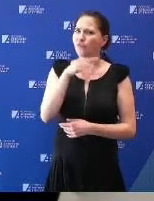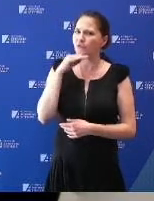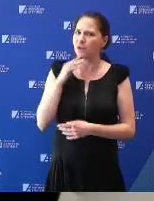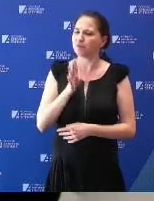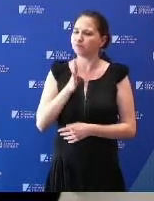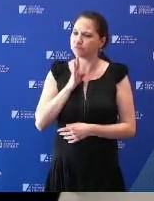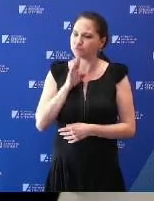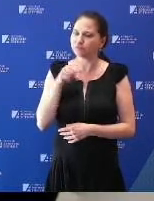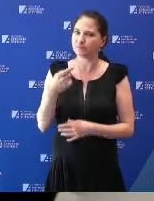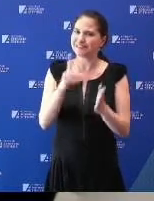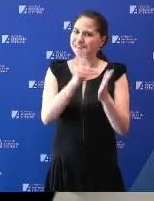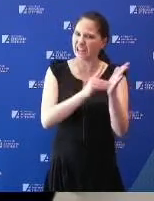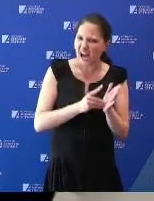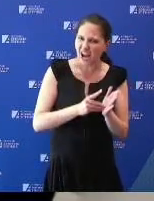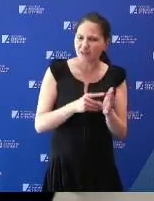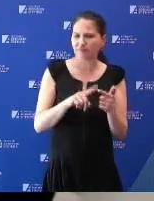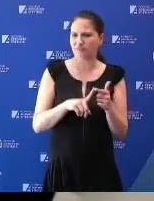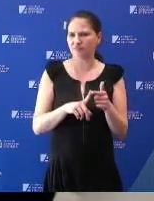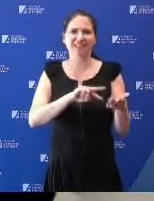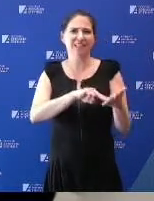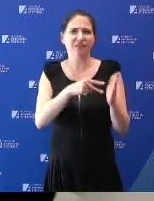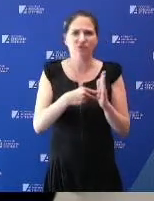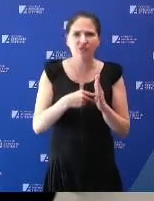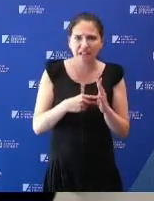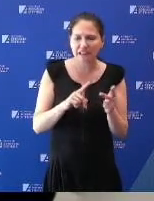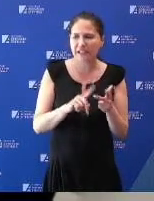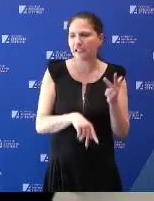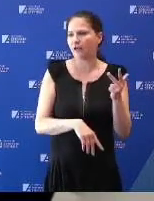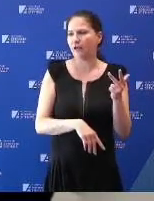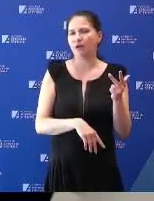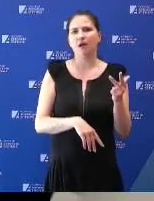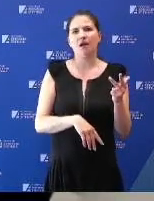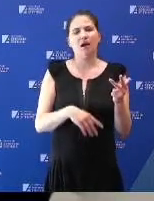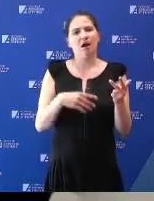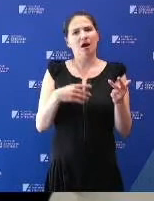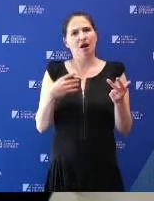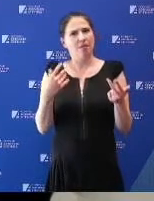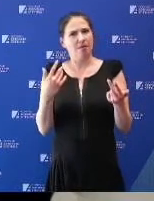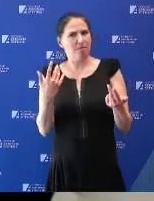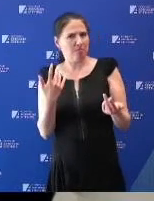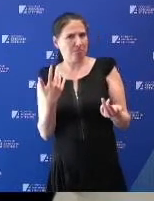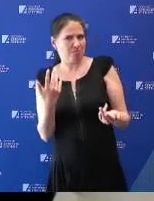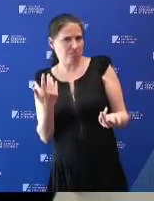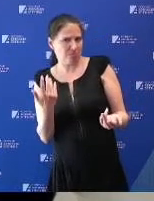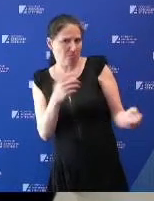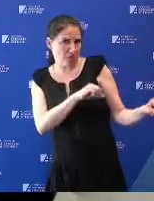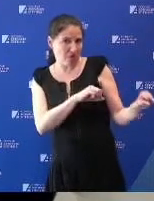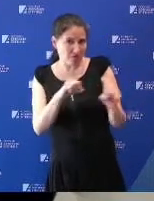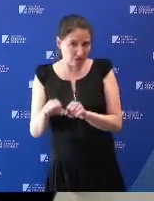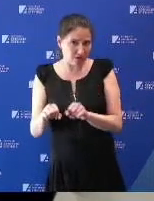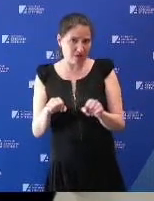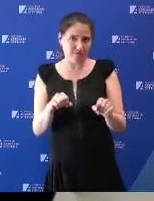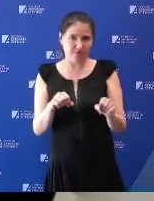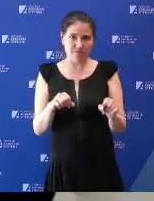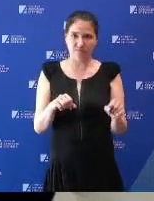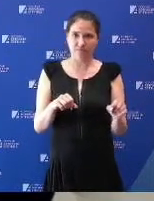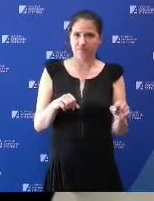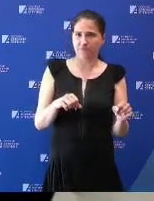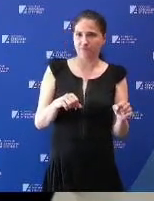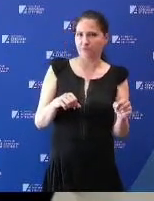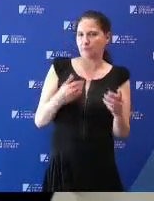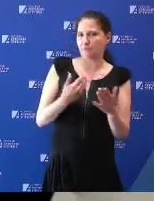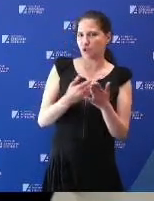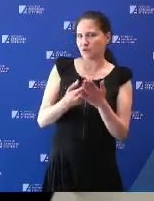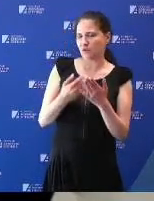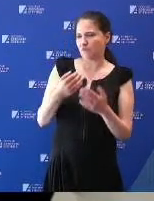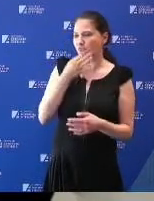über Daten und Technologie, aber vielleicht gibt es ja noch eine andere Frage, nämlich Vertrauen. Wie können